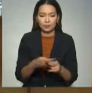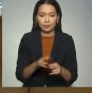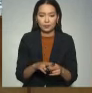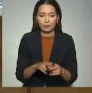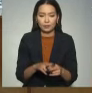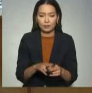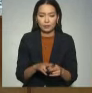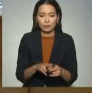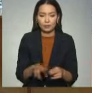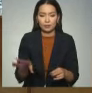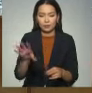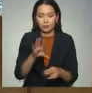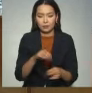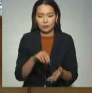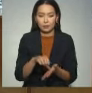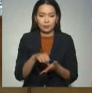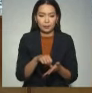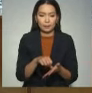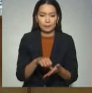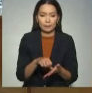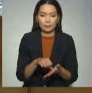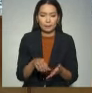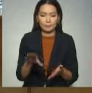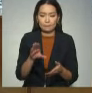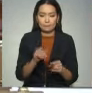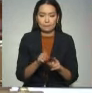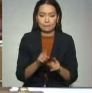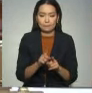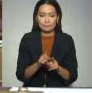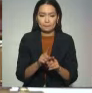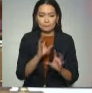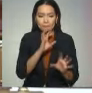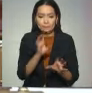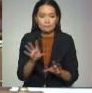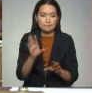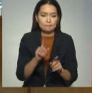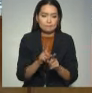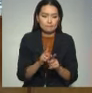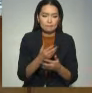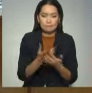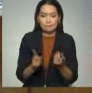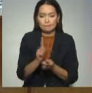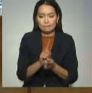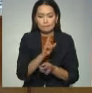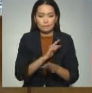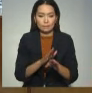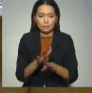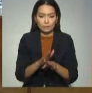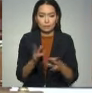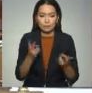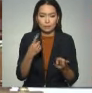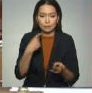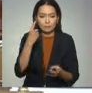к масштабным последствиям, для устранения которых потребовались колоссальные ресурсы, о чем, я думаю, нужно извлечь